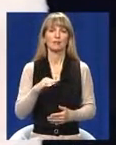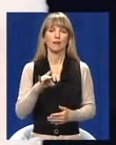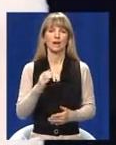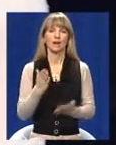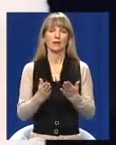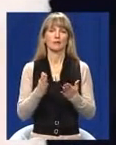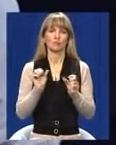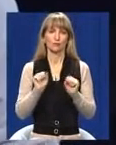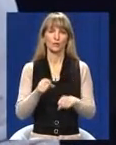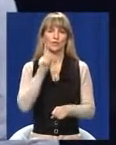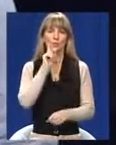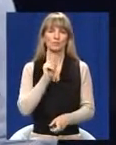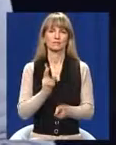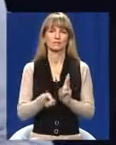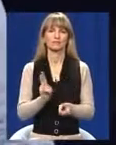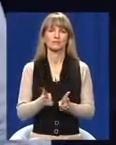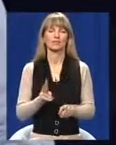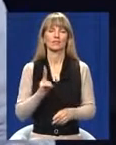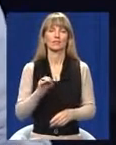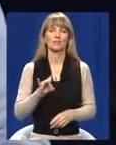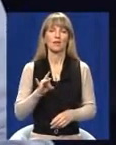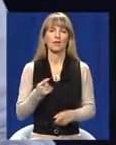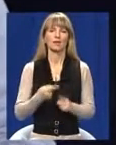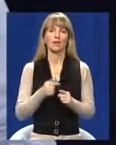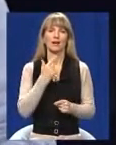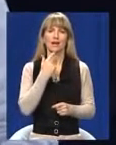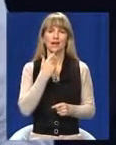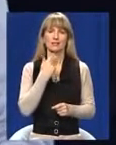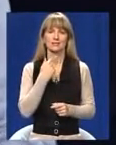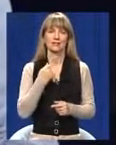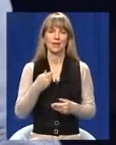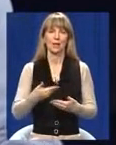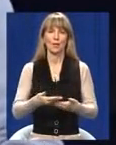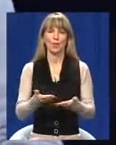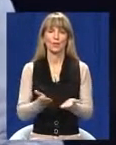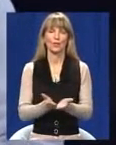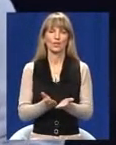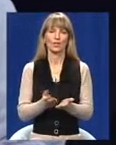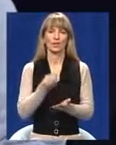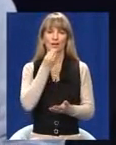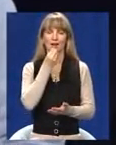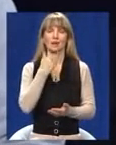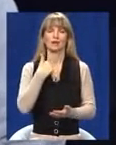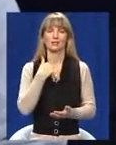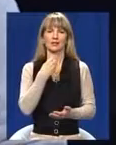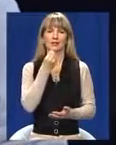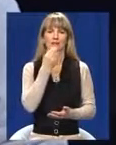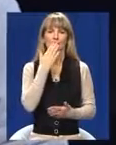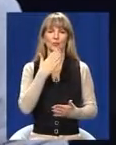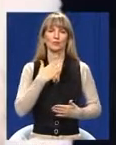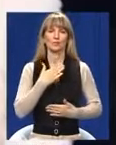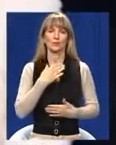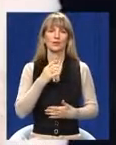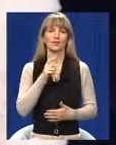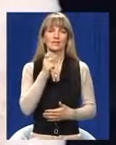вкусно приготовить. Кальмар – это классное блюдо. И я ее люблю с